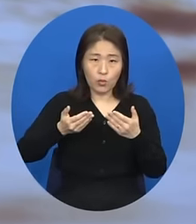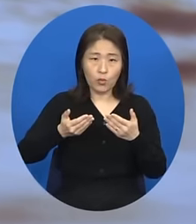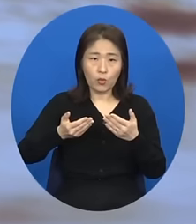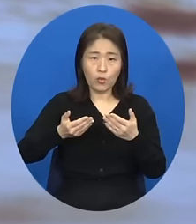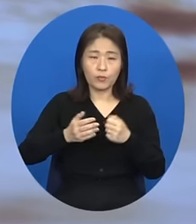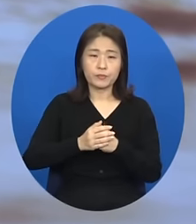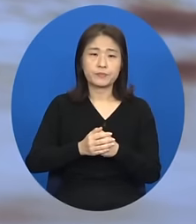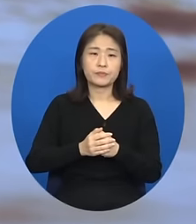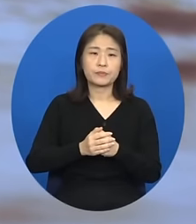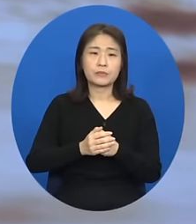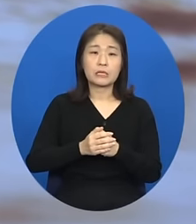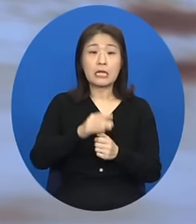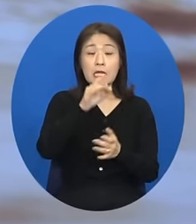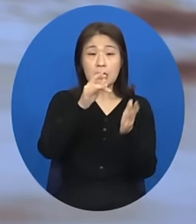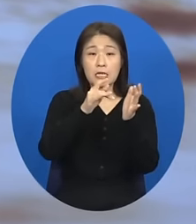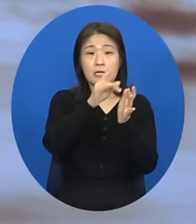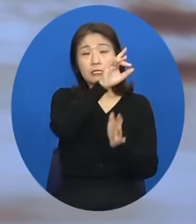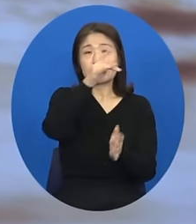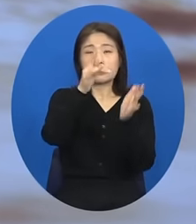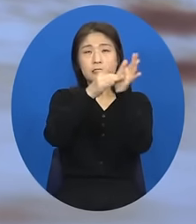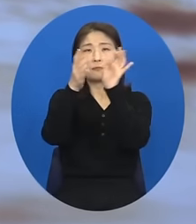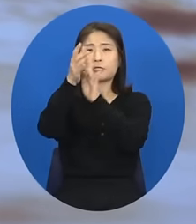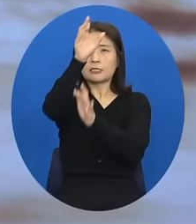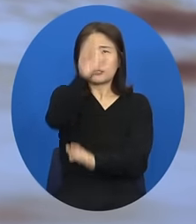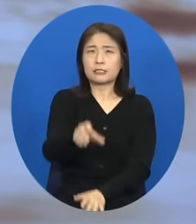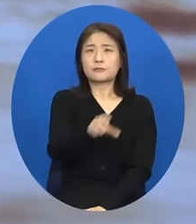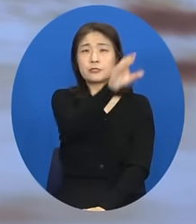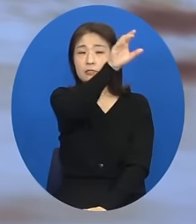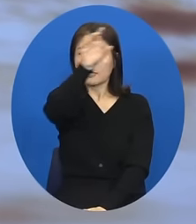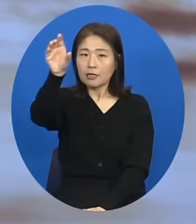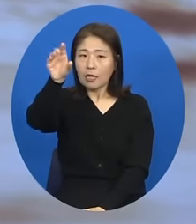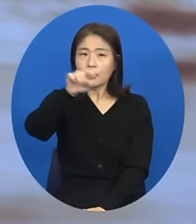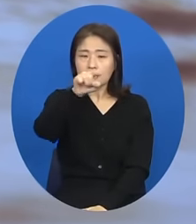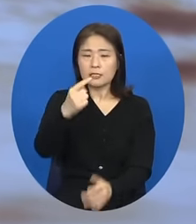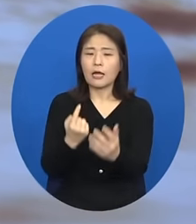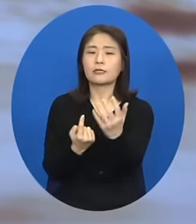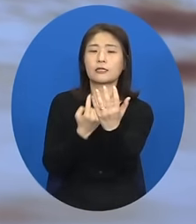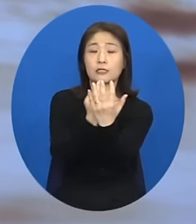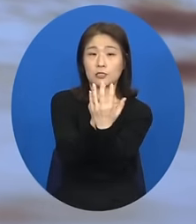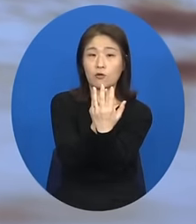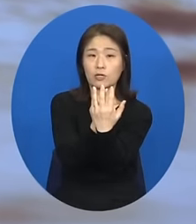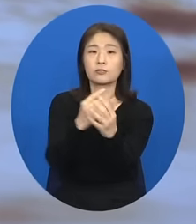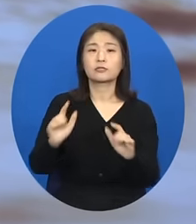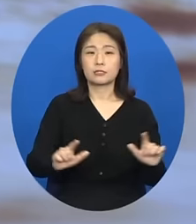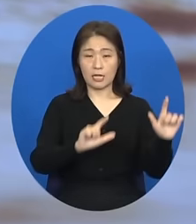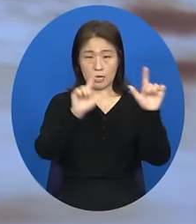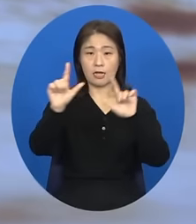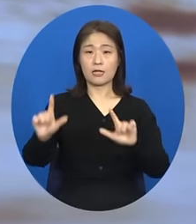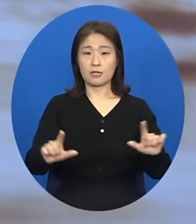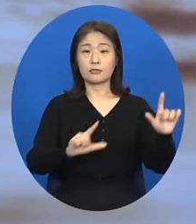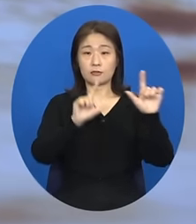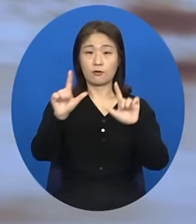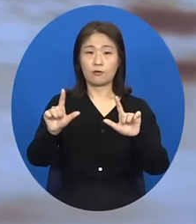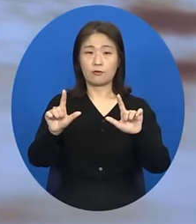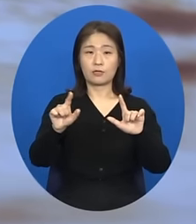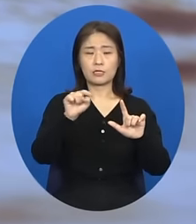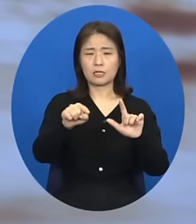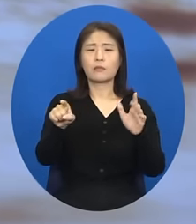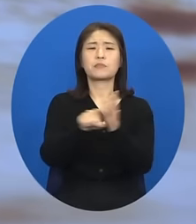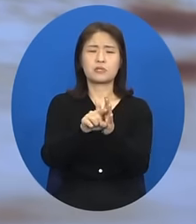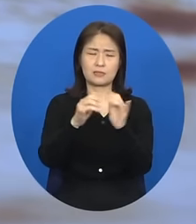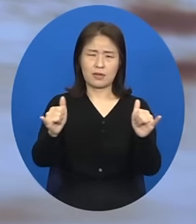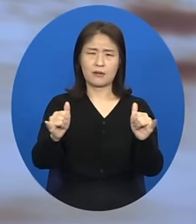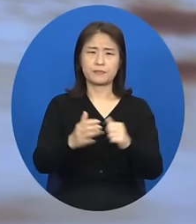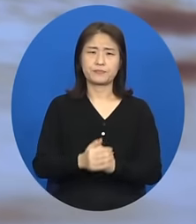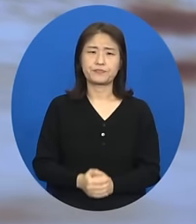아래에 사는 것이다. 여러분, 십자가는요, 처음 신앙생활 하는 사람에게만 필요한 것이 아닙니다.